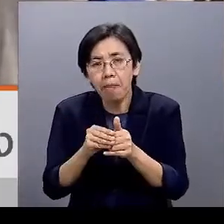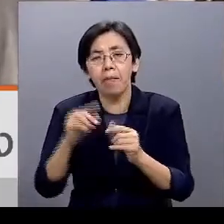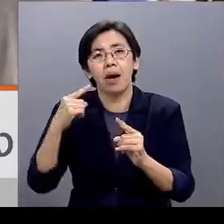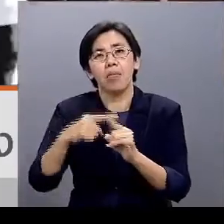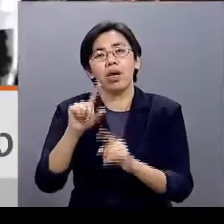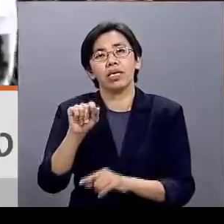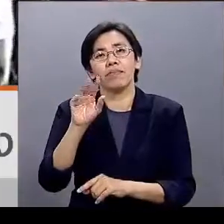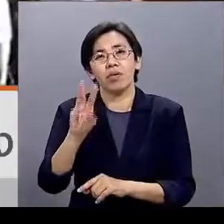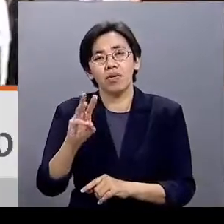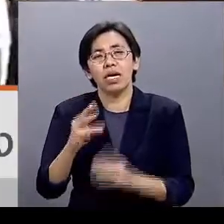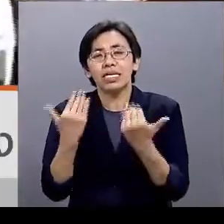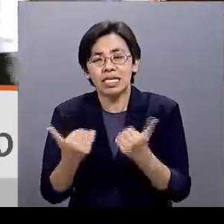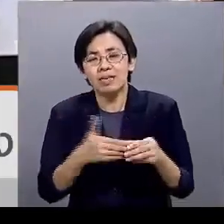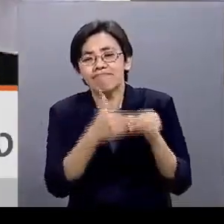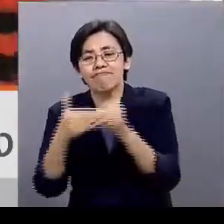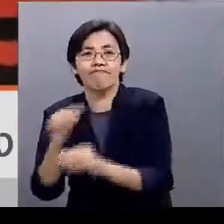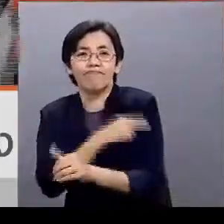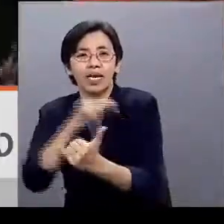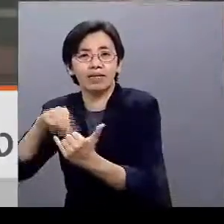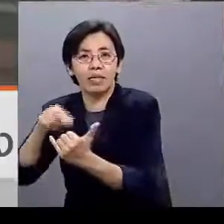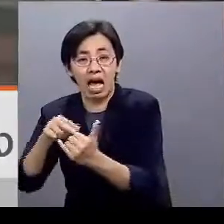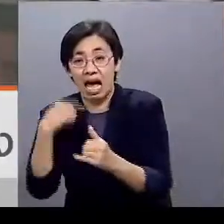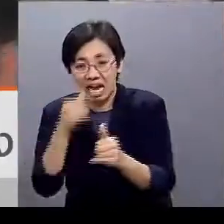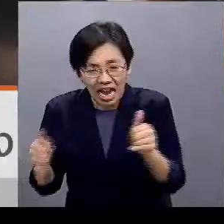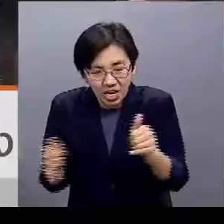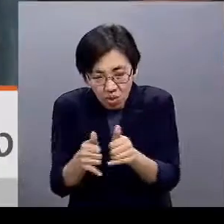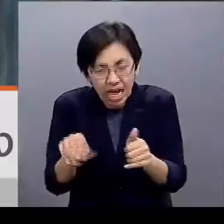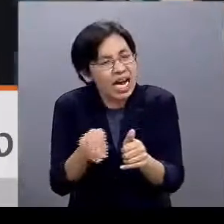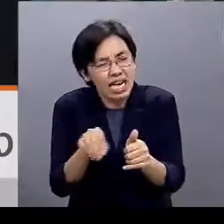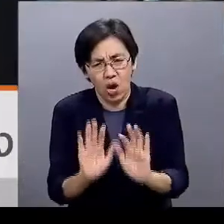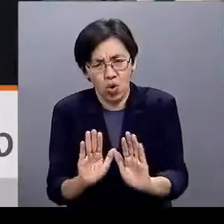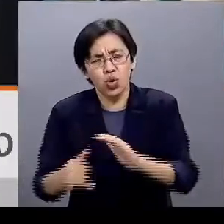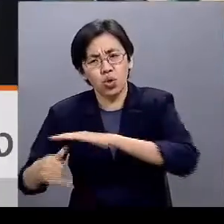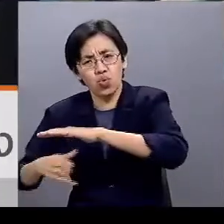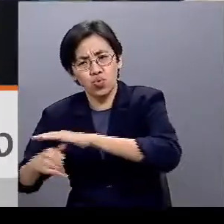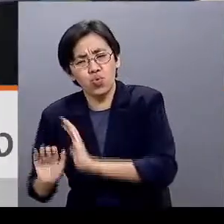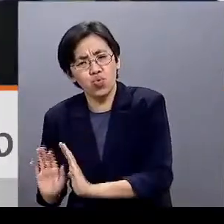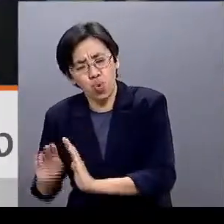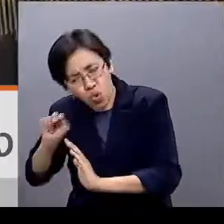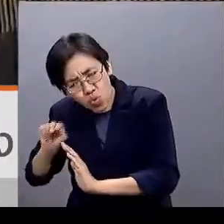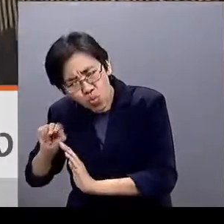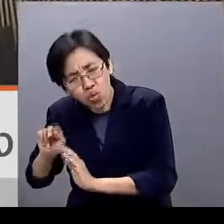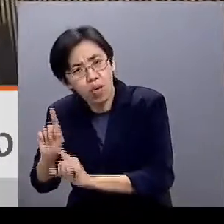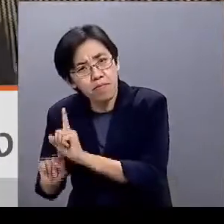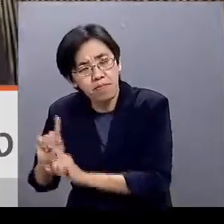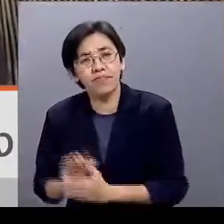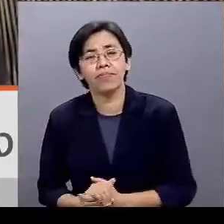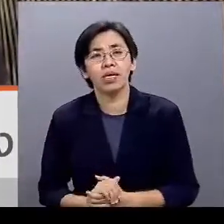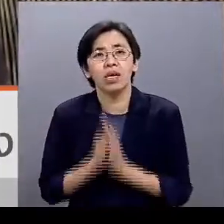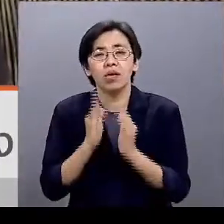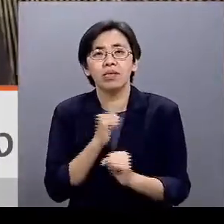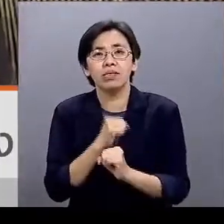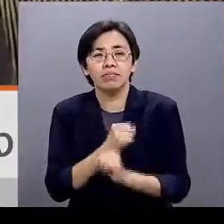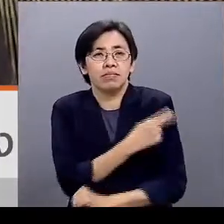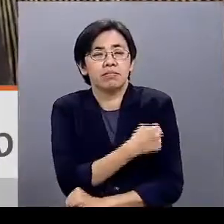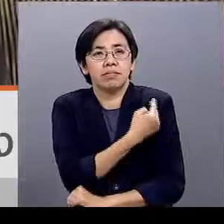าพร้อมทั้งกักตัวผู้สัมผัสใกล้ชิดไว้ติดตามอาการสำหรับการปฏิบัติการของเจ้าหน้าที่ทีมงานสาธารณสุข